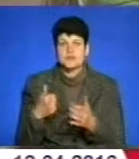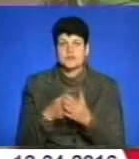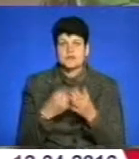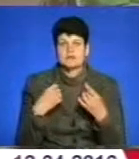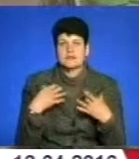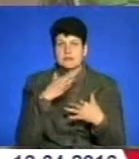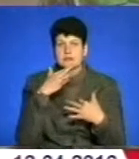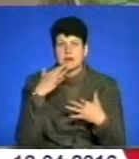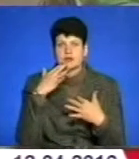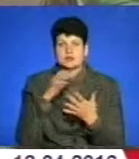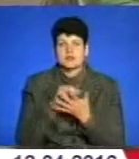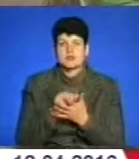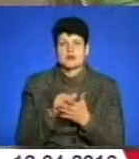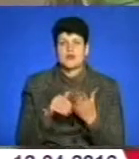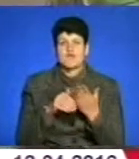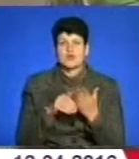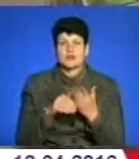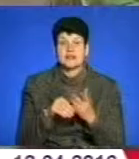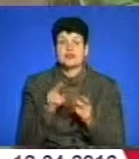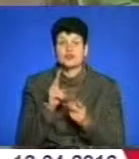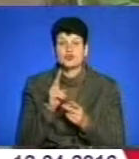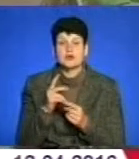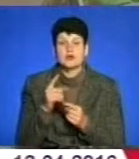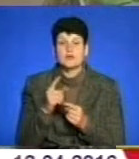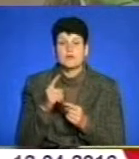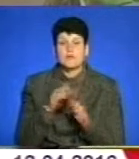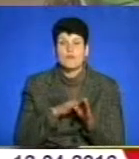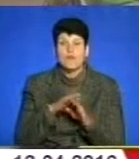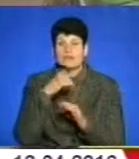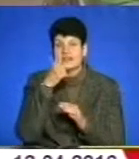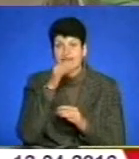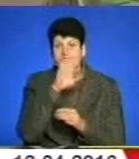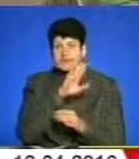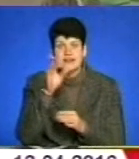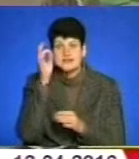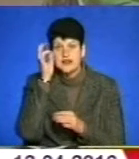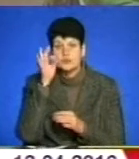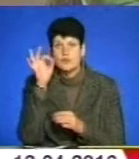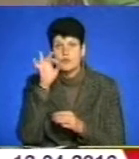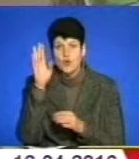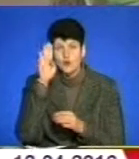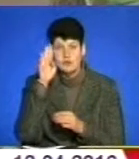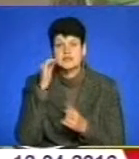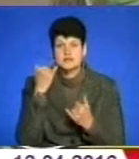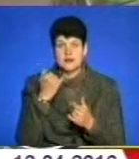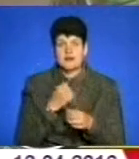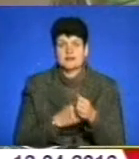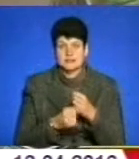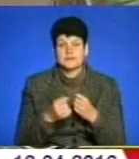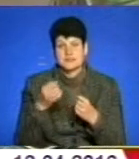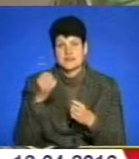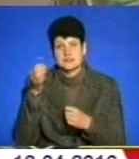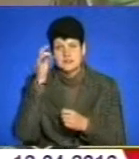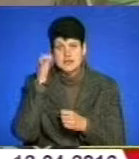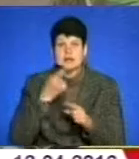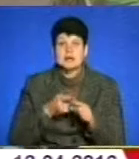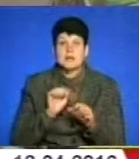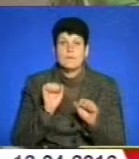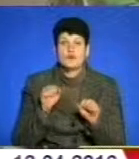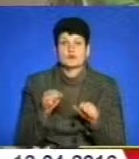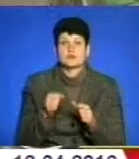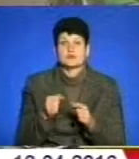займається волонтерством. Навіть ті, хто цілий рік не згадував про хлопців, так чи інакше на Великдень про них згадають. Це може бути Пасха, це можуть